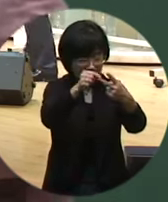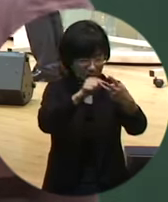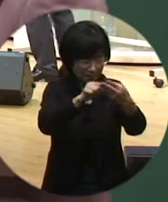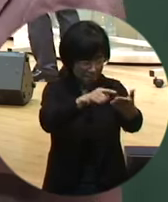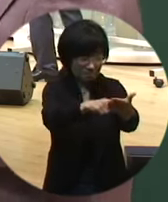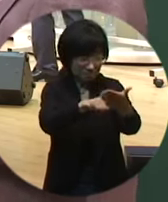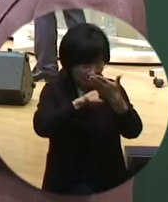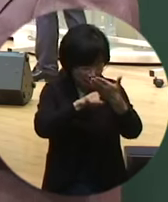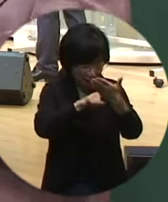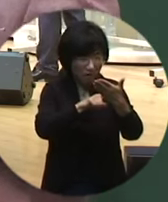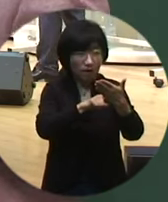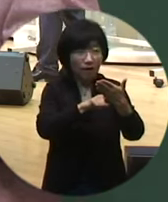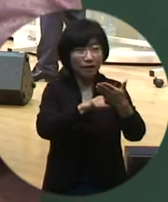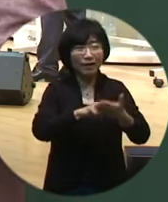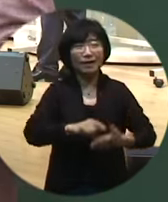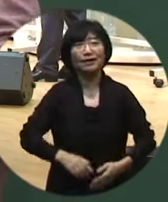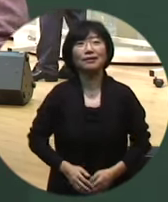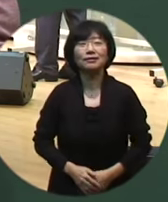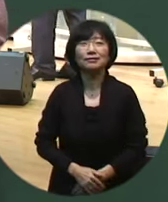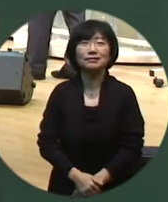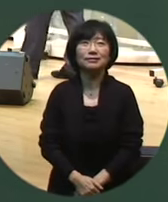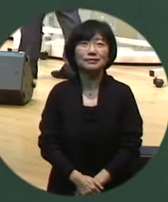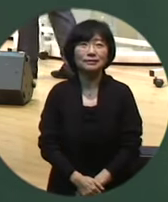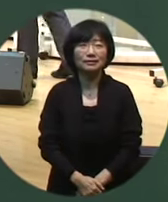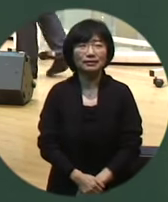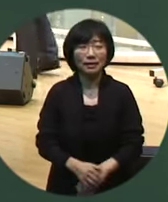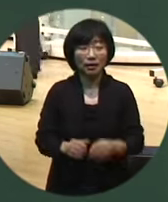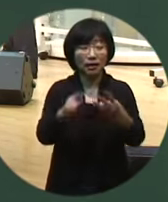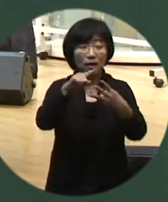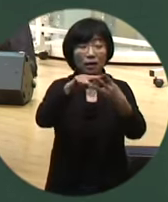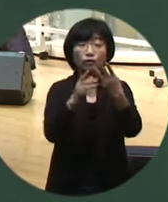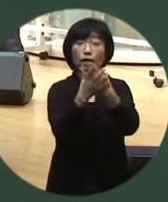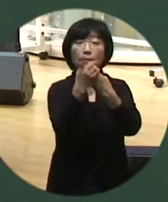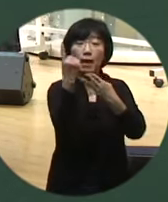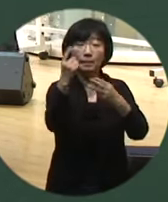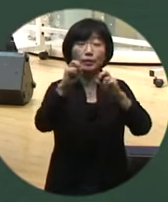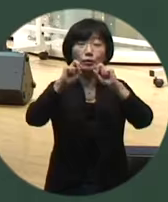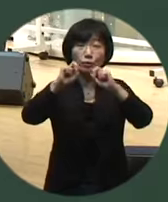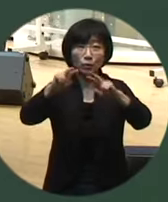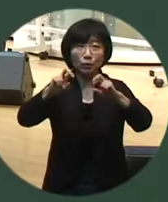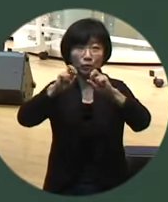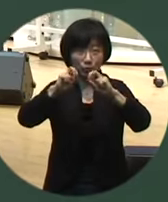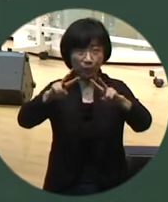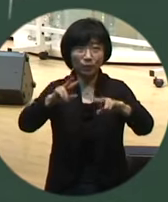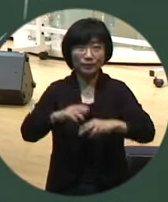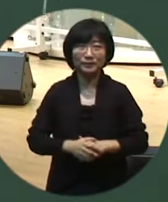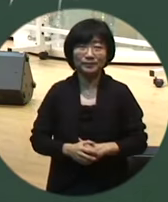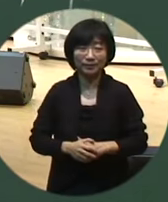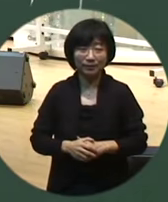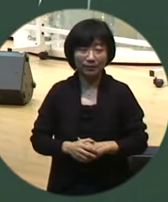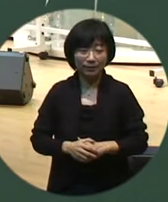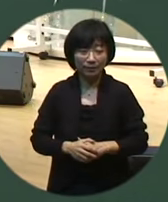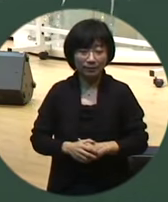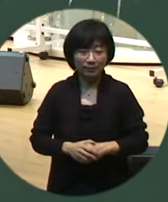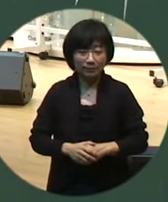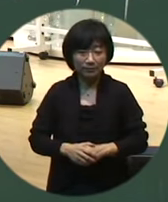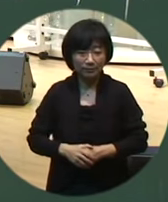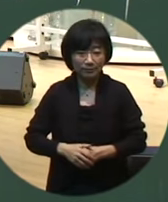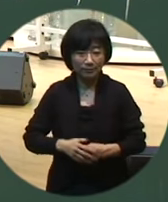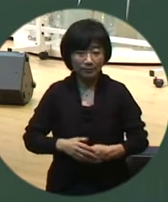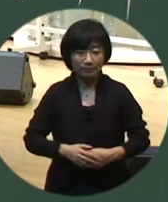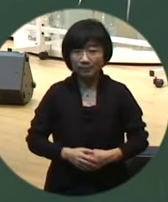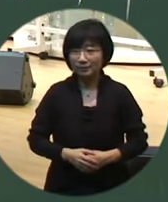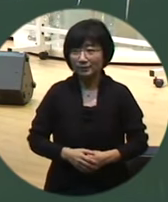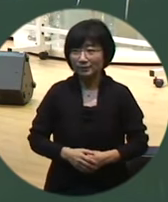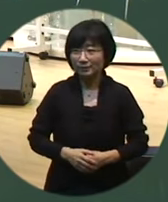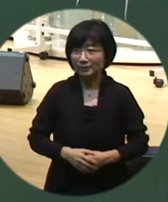will be fulfilled. 그게 성경입니다, 여러분. That's missions. 우리가 받을 응답이 지금 우리 선교사님들